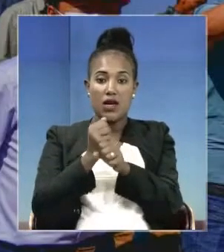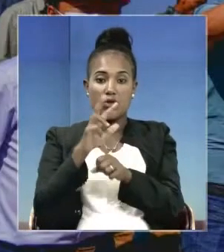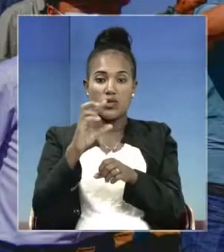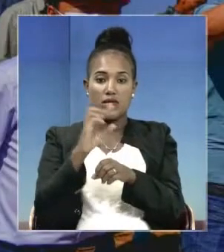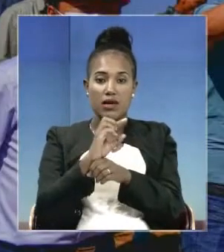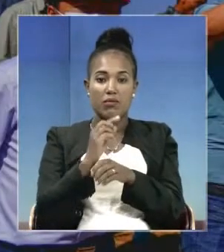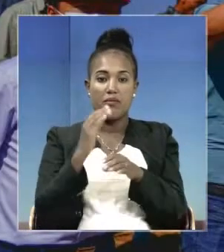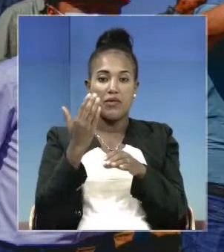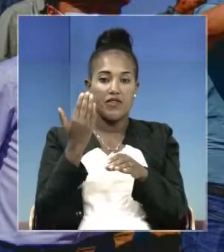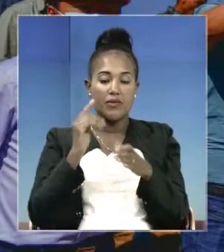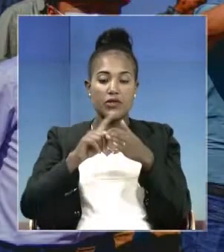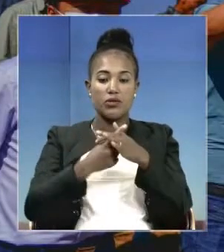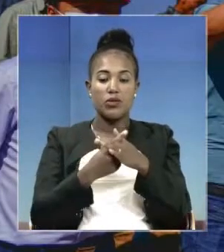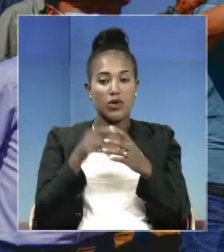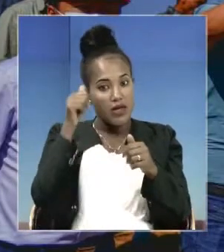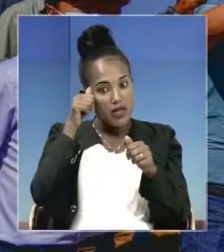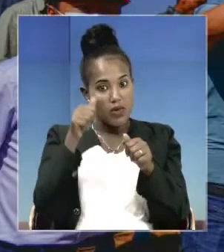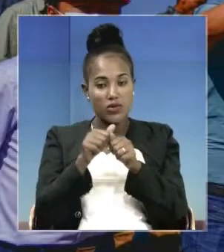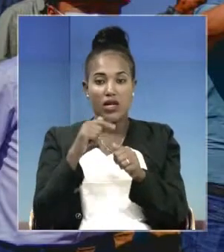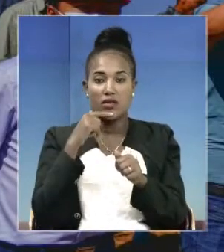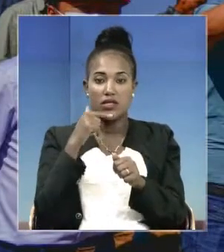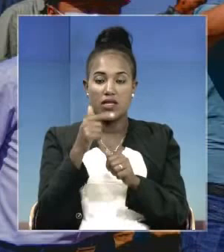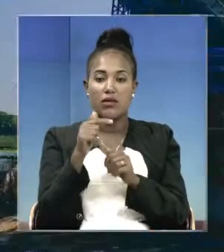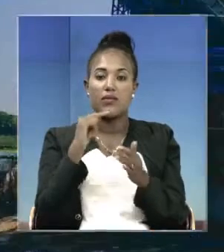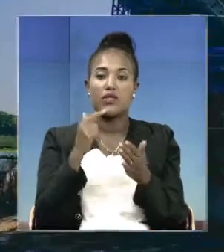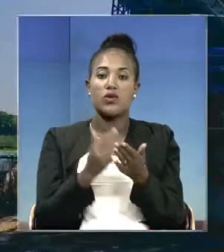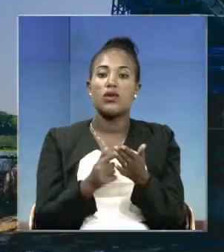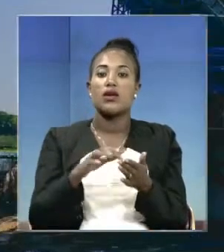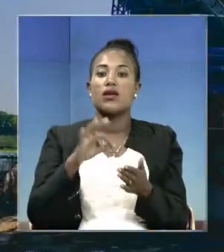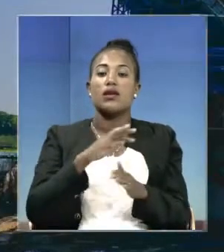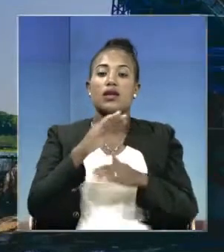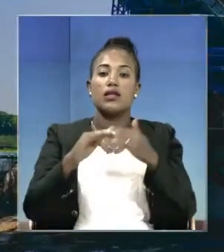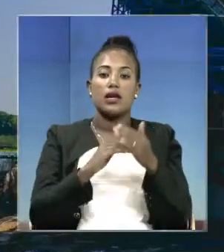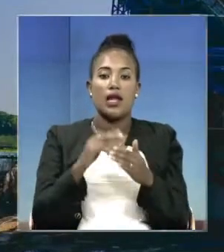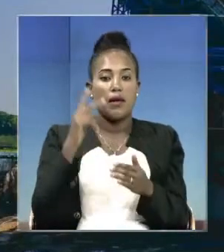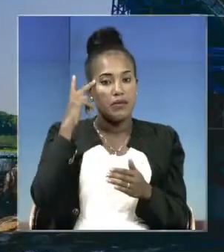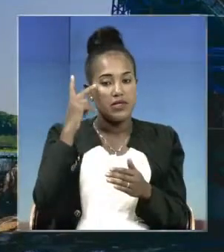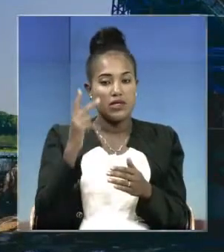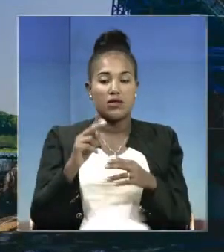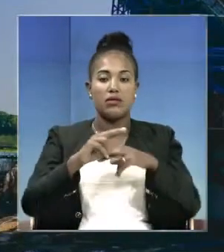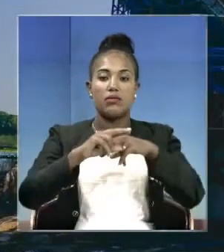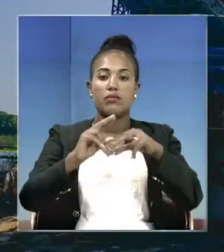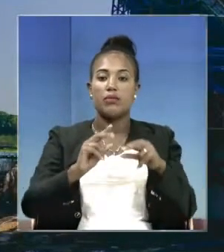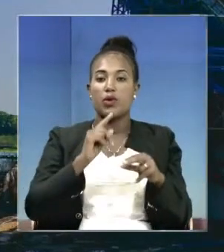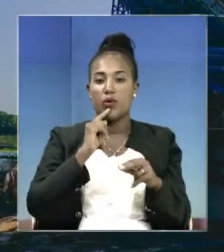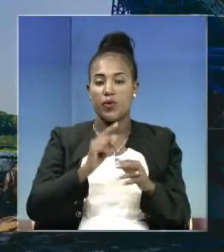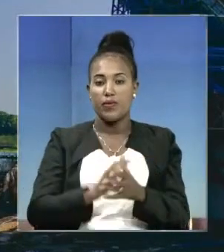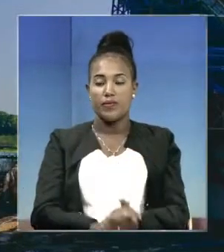መጀመሩ ይታወሳል ሲል መረጃውን ያገኘነው ከጠቅላይ ሚኒስትር ጽህፈት ቤት ነው።